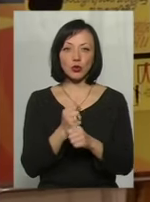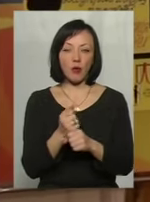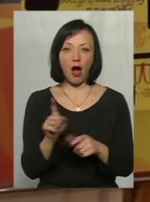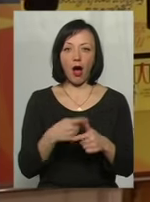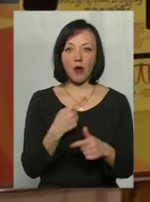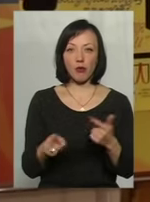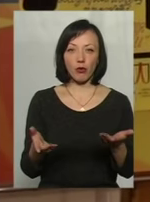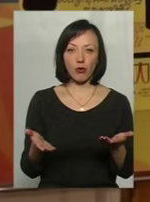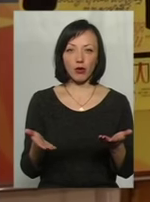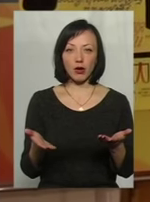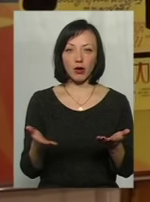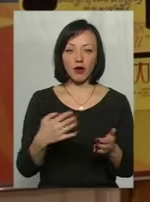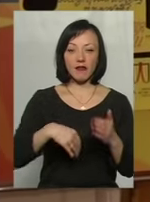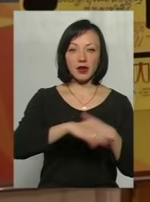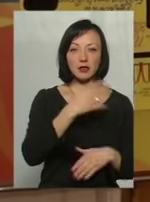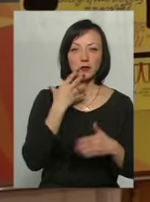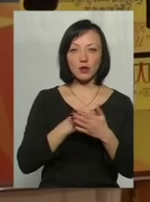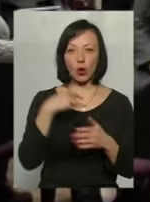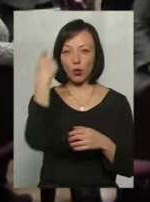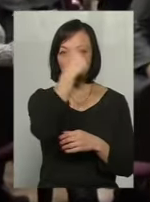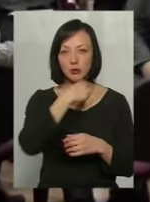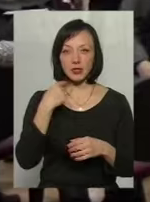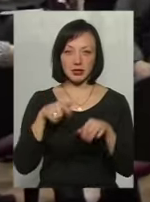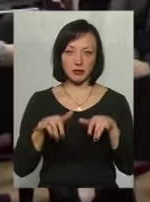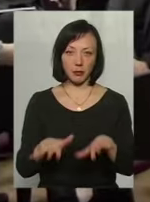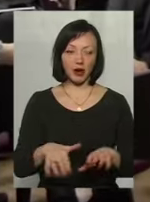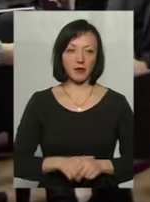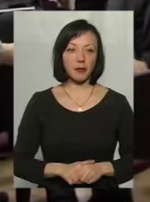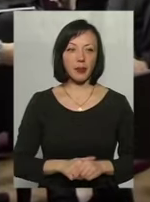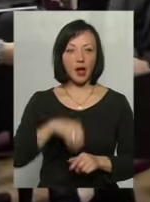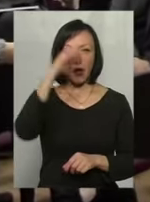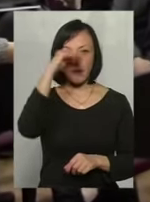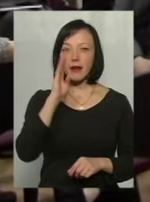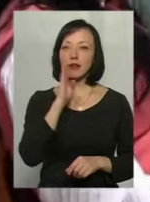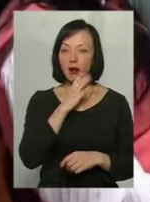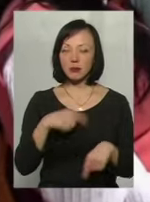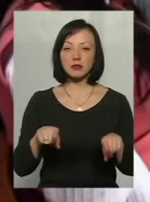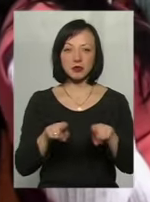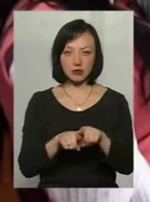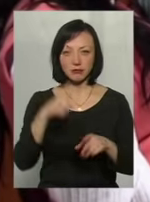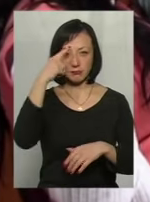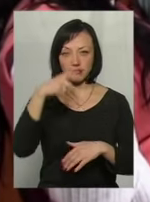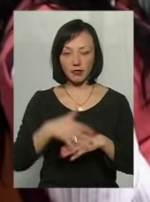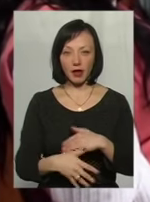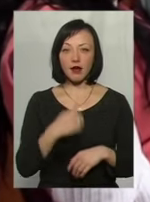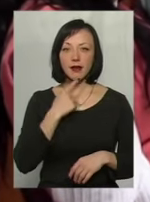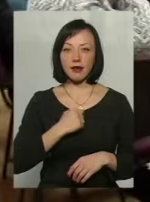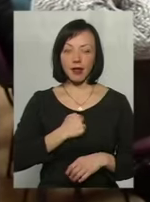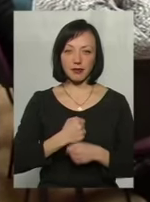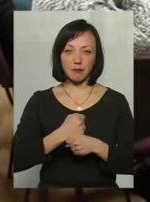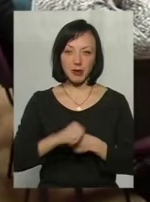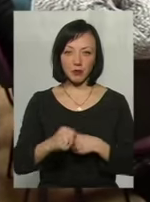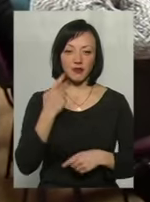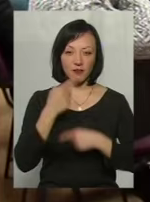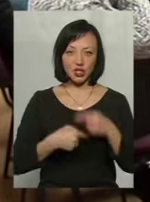або вийти по своїй особистій якійсь справі. Батькам проект теж дозволив усвідомити – радянський примус та